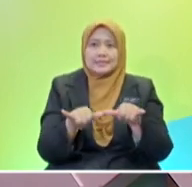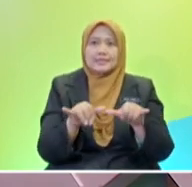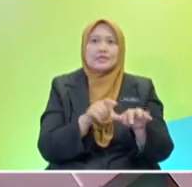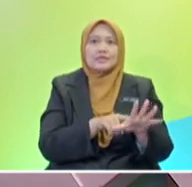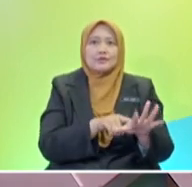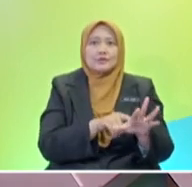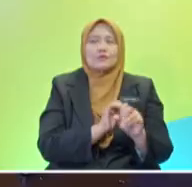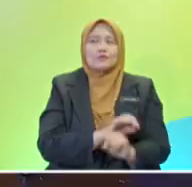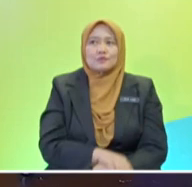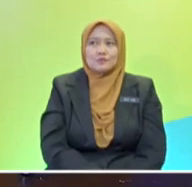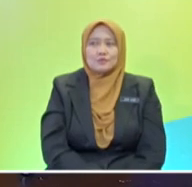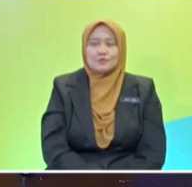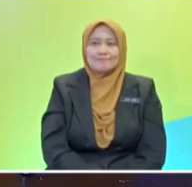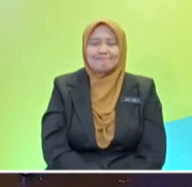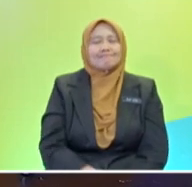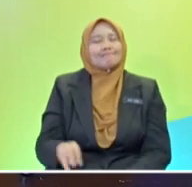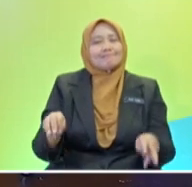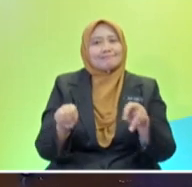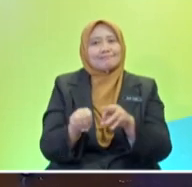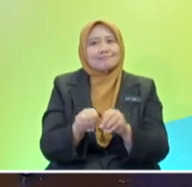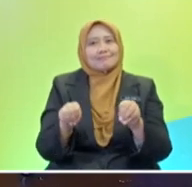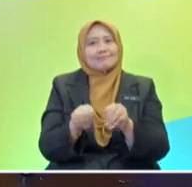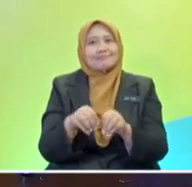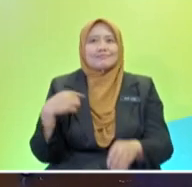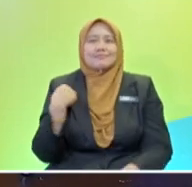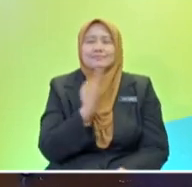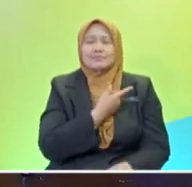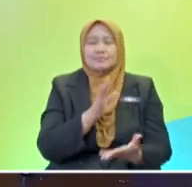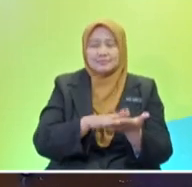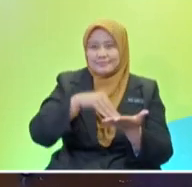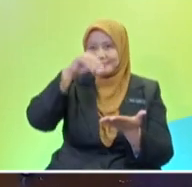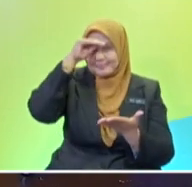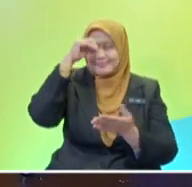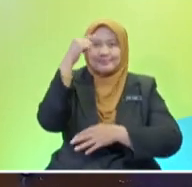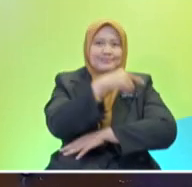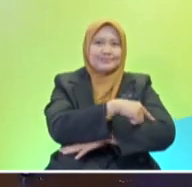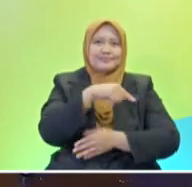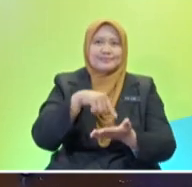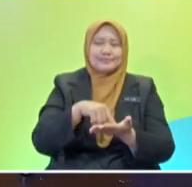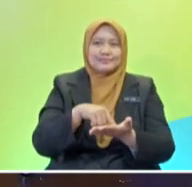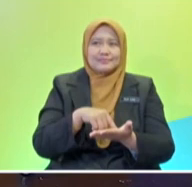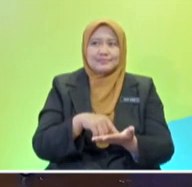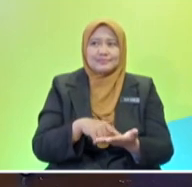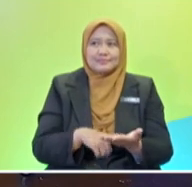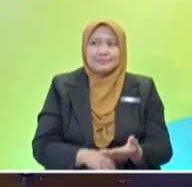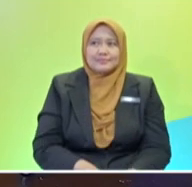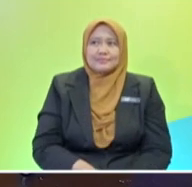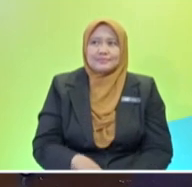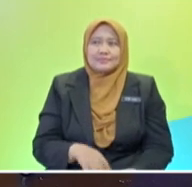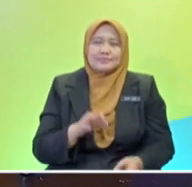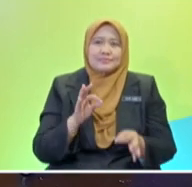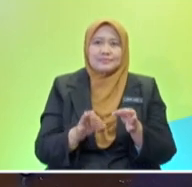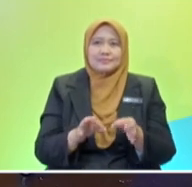Din? Macam-macam yang kita pelajari pada hari ini kan cikgu? Ya. Apa cikgu yang kita belajar kalau kita